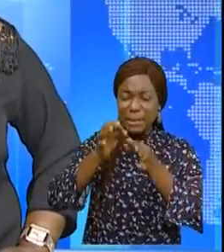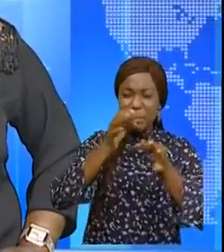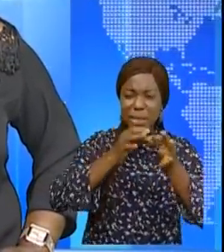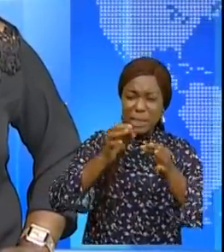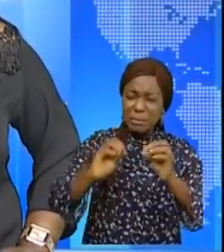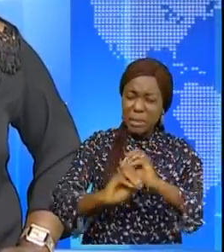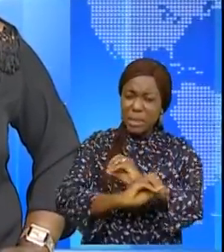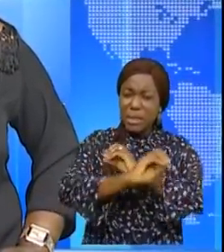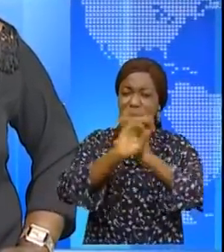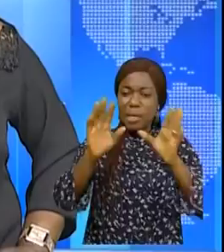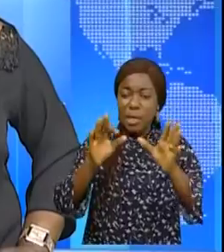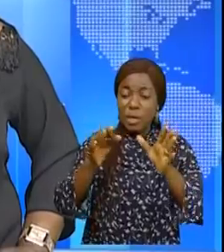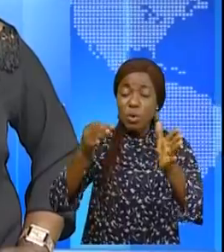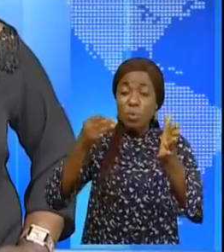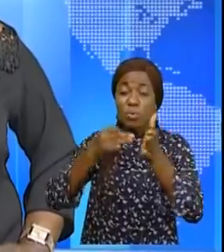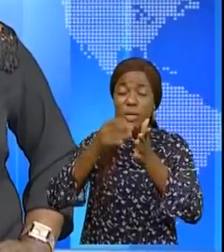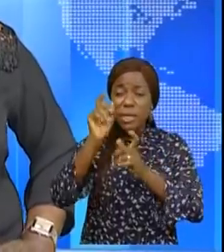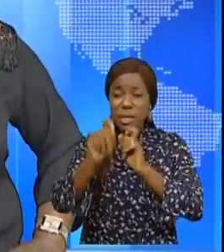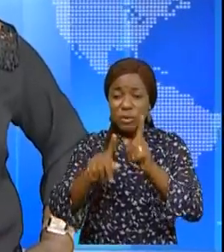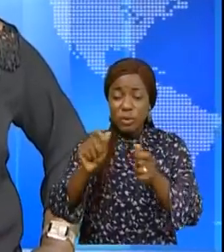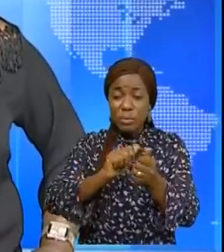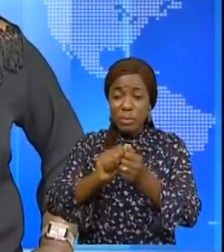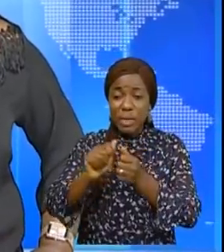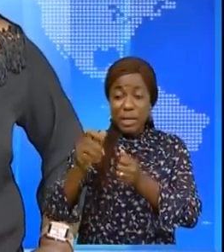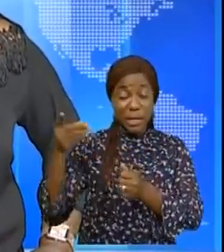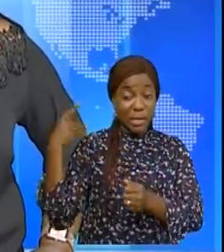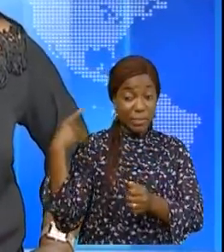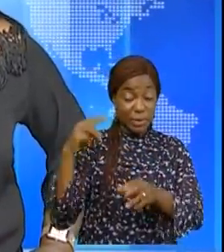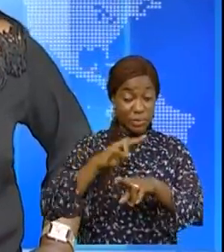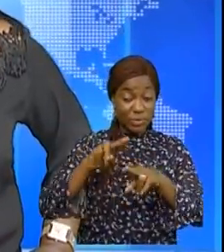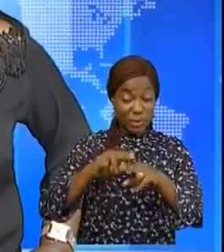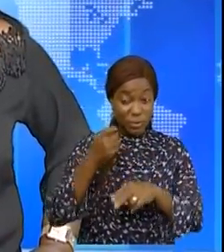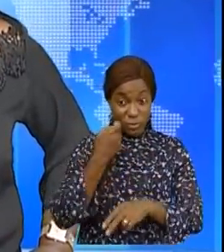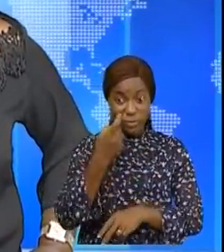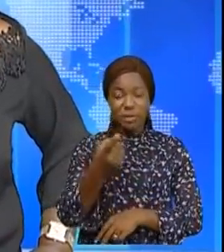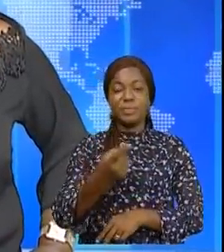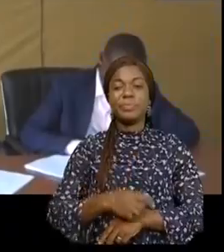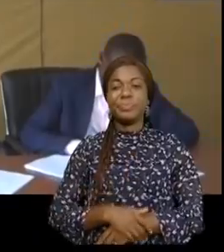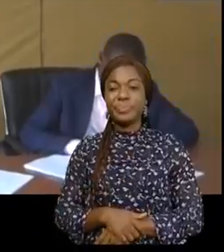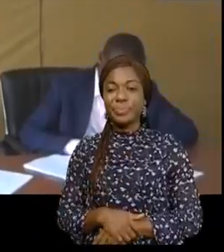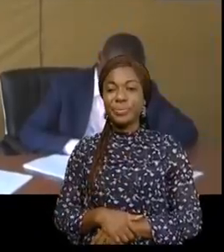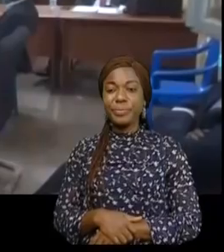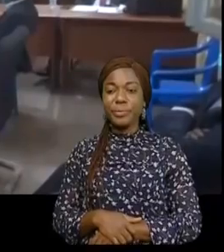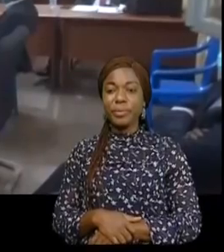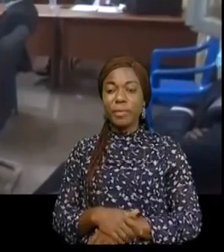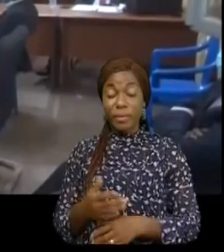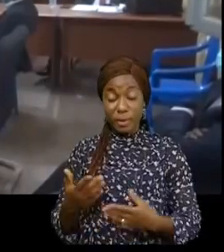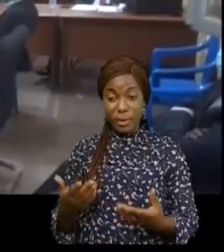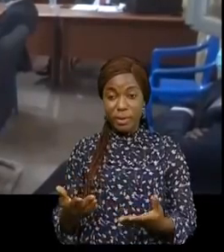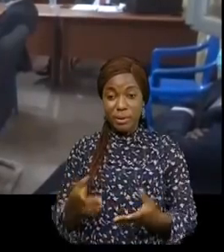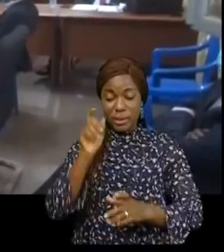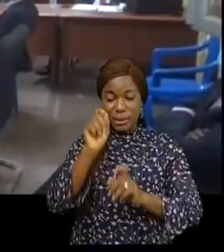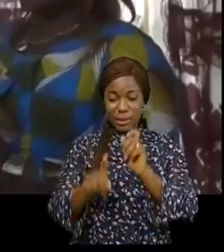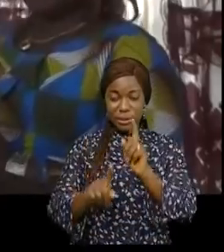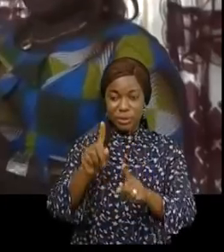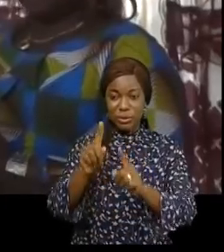aux 8 questions lui posées par la députée provinciale. Au cours de cette plénière consacrée à la question d'actualité